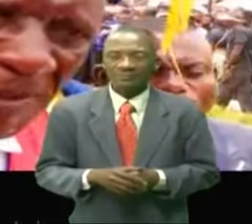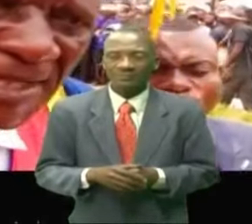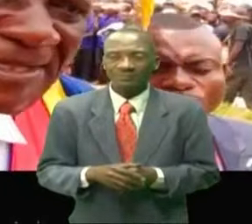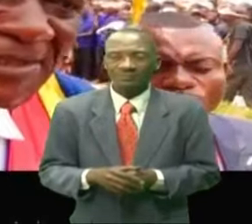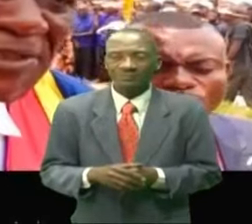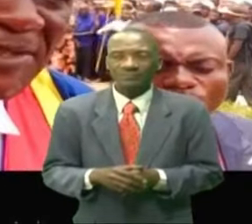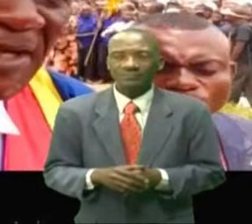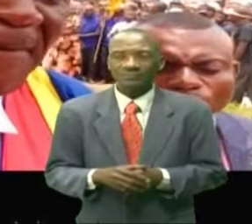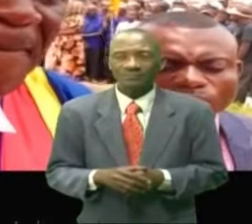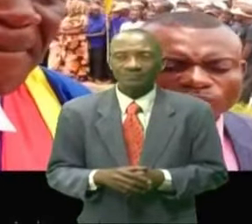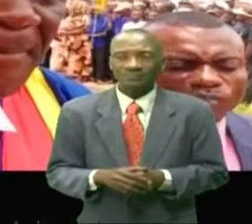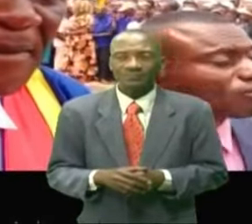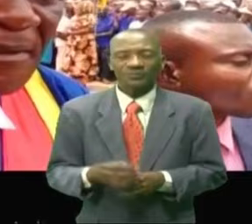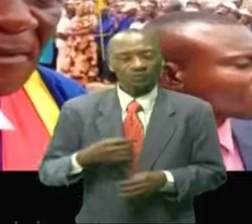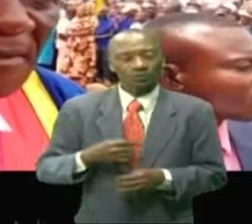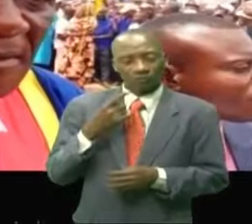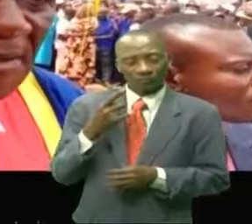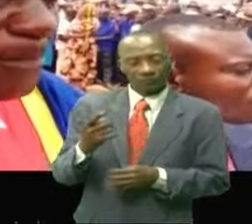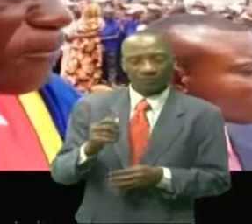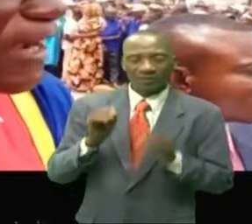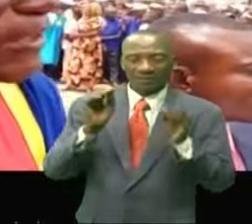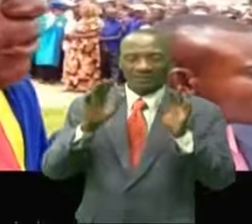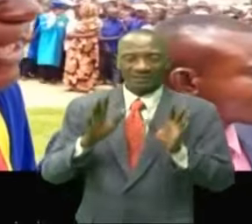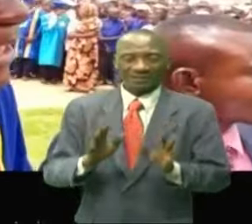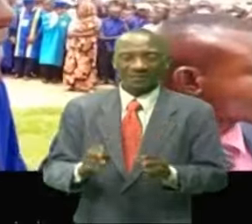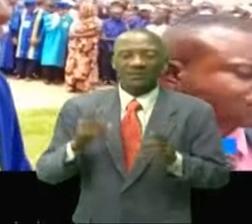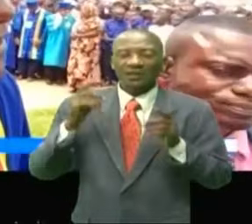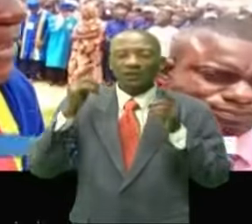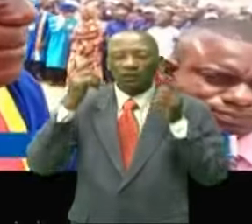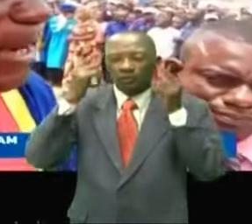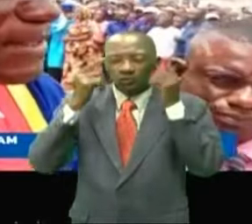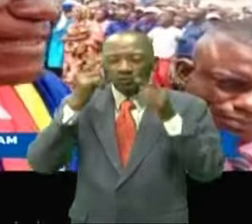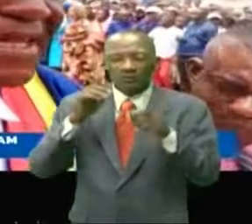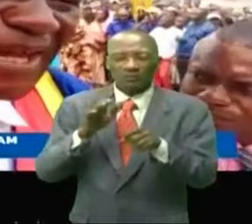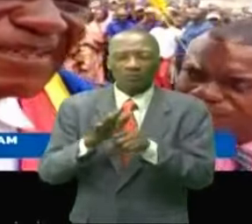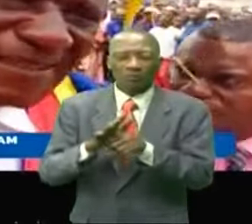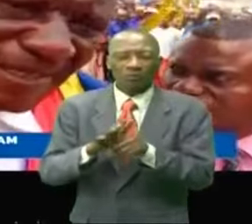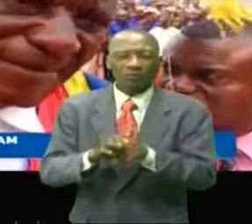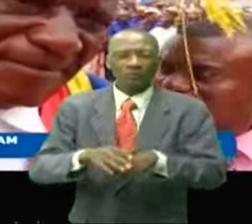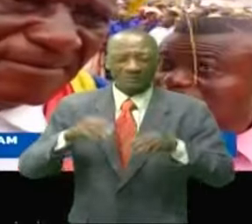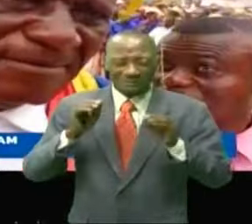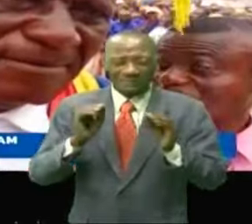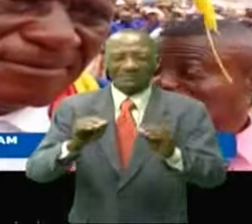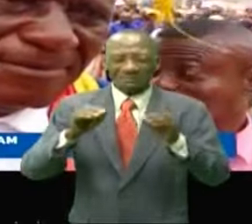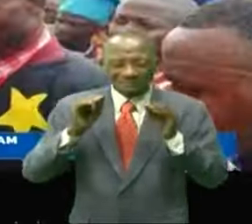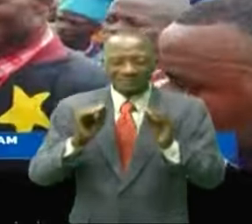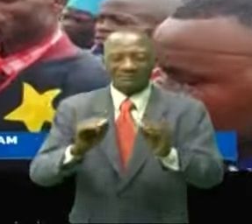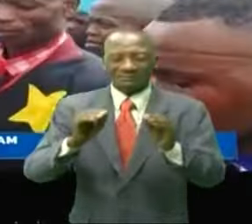les soucis des enseignants de pouvoir donner un enseignement de qualité.